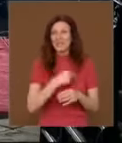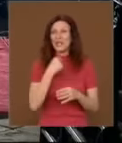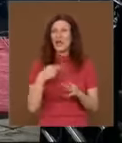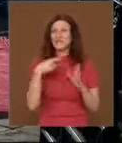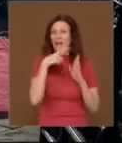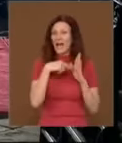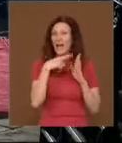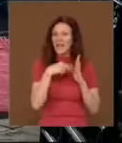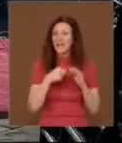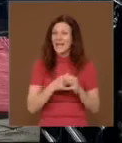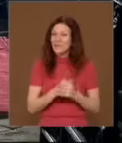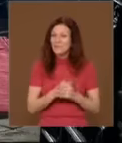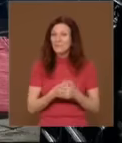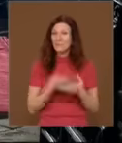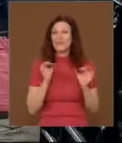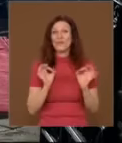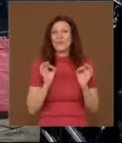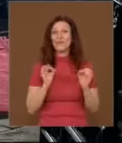а именно